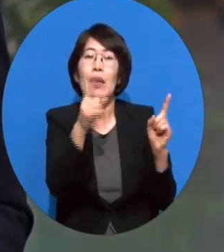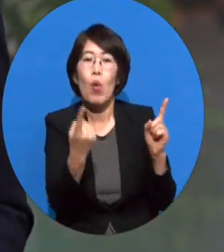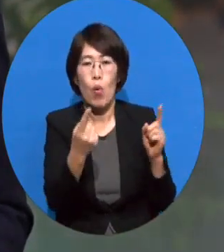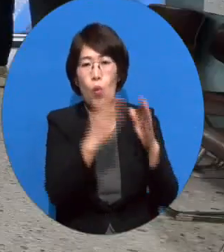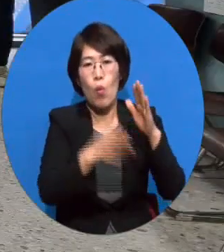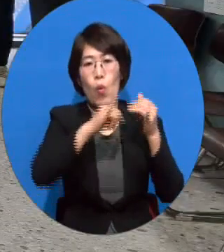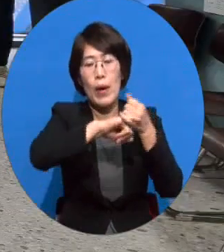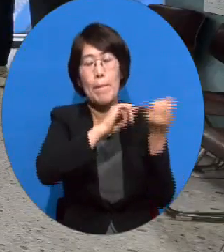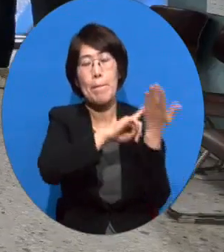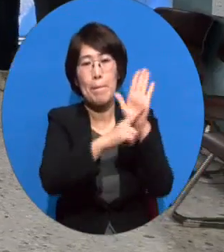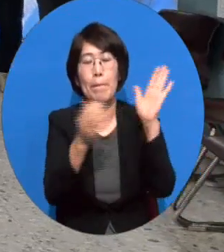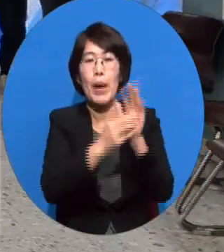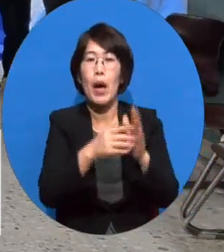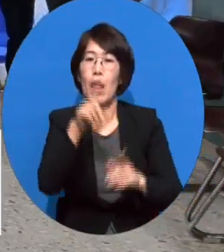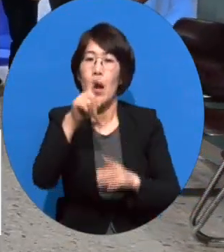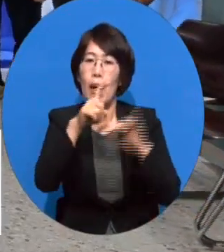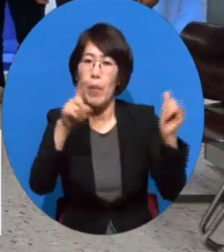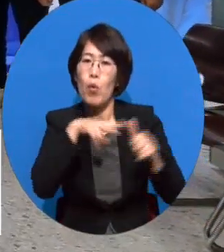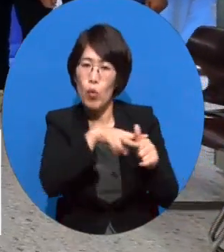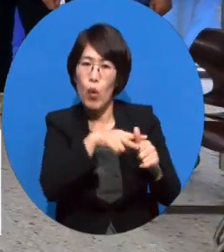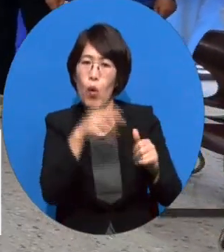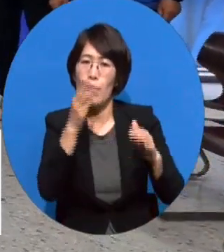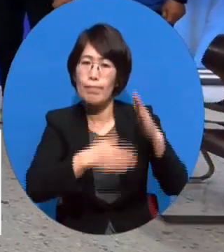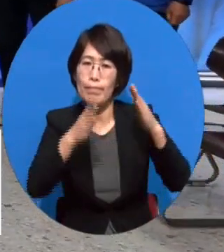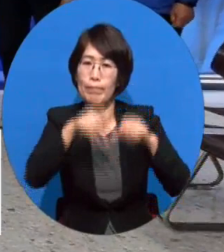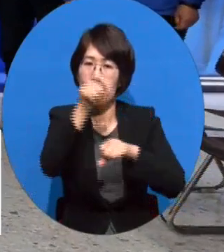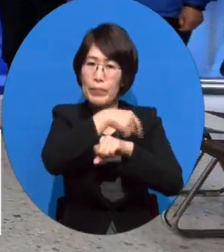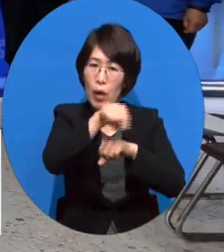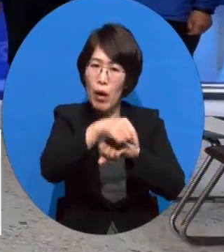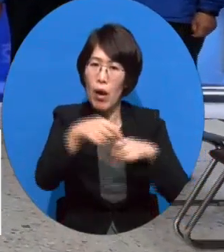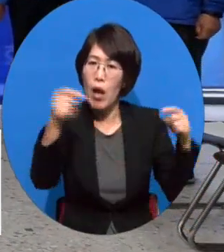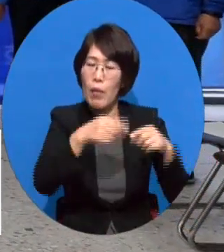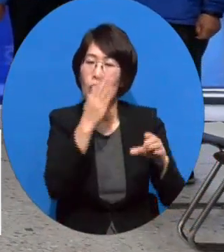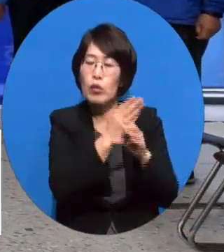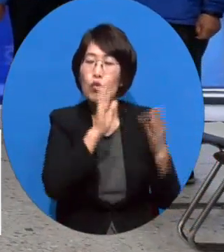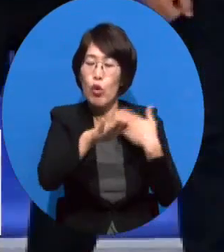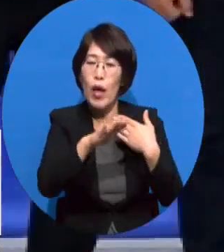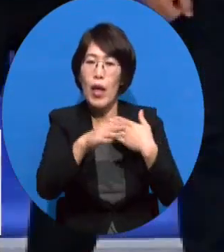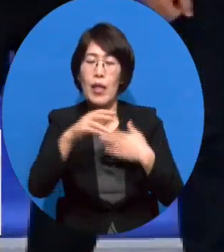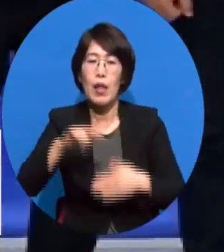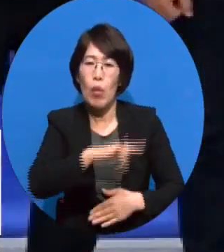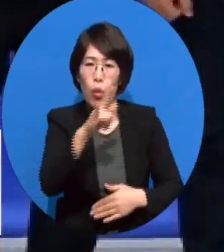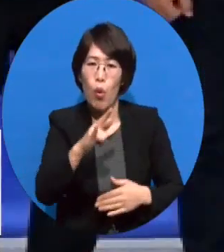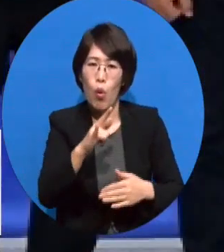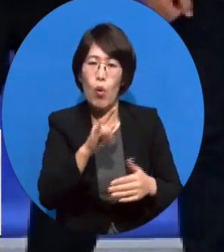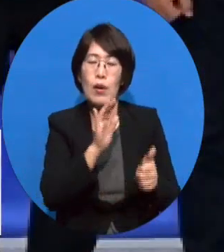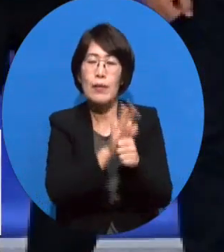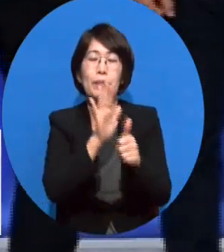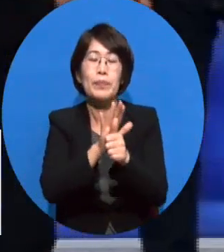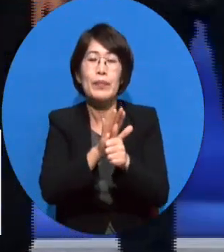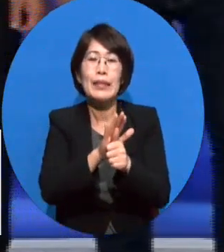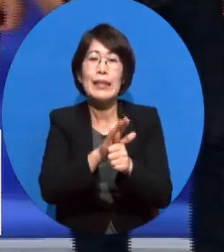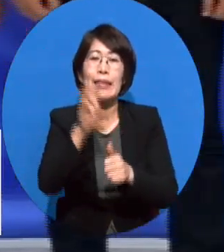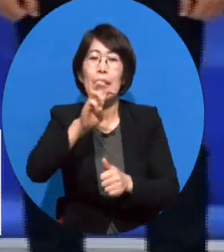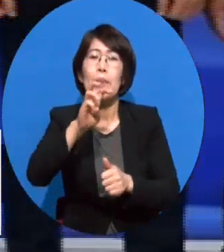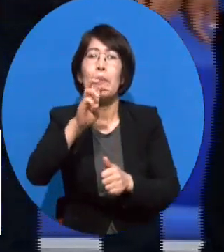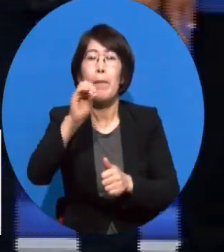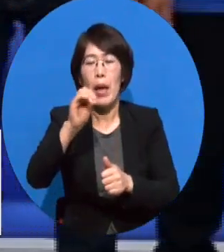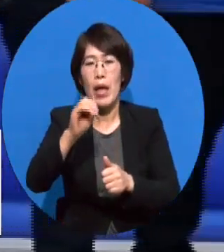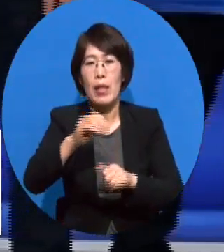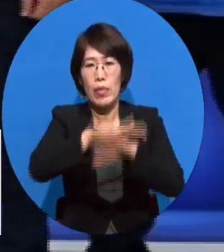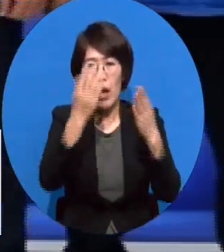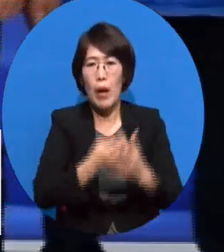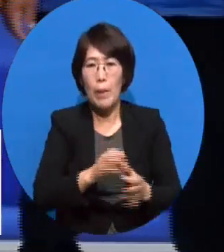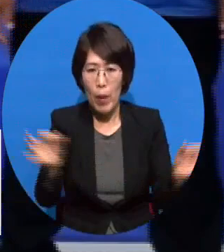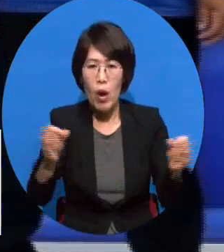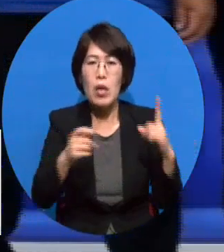발표했습니다. 11명의 후보들은 정책협의회를 통해 코로나19 재난지원금 전국민 30만 원 지급을 공동실천 공약